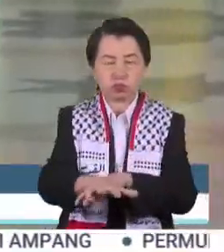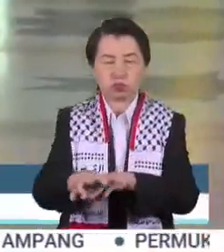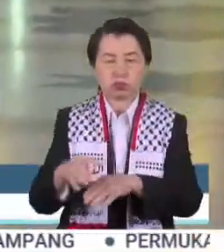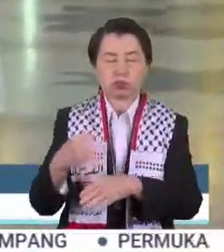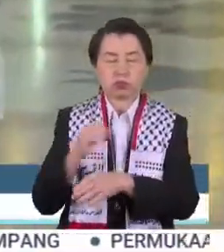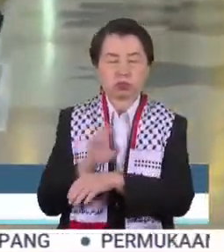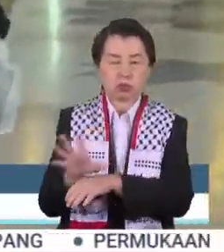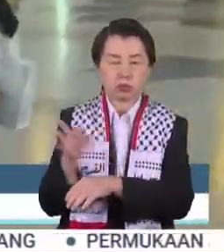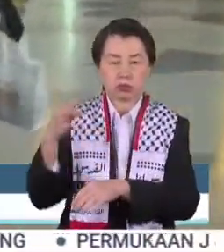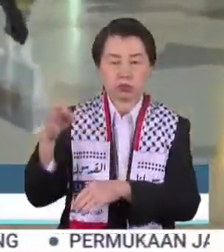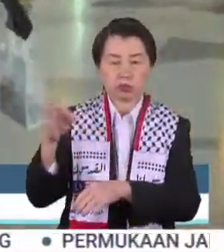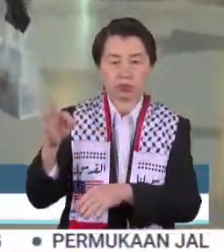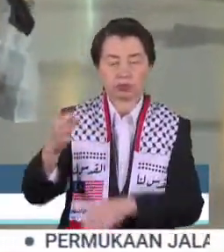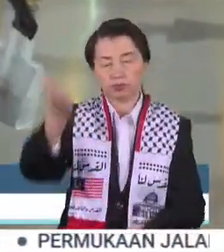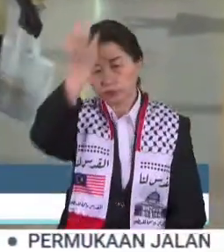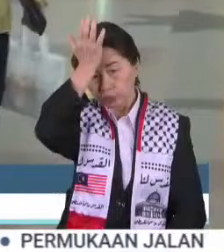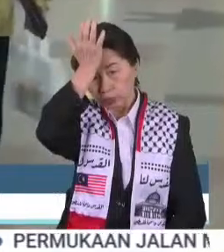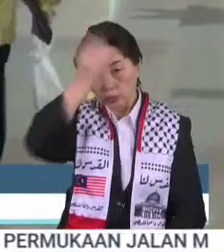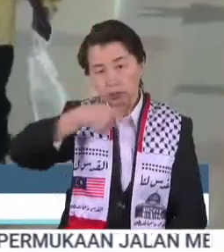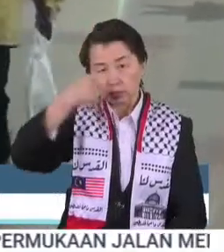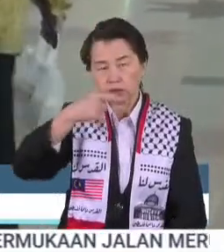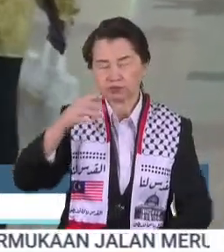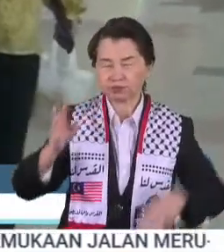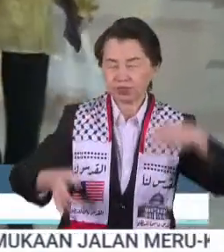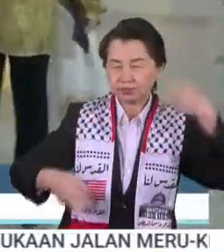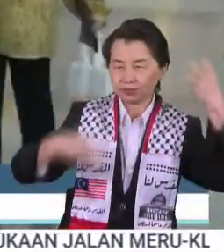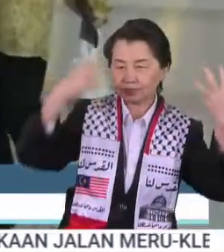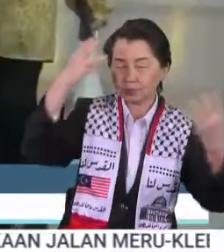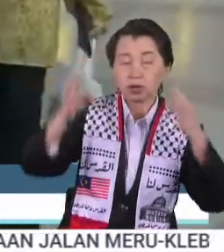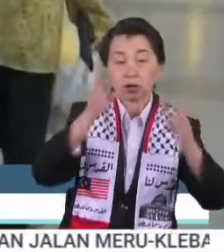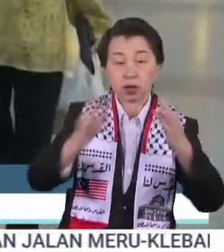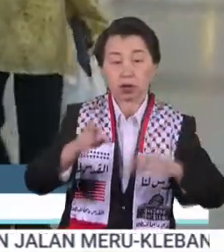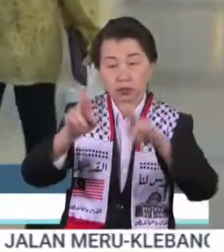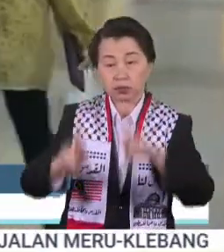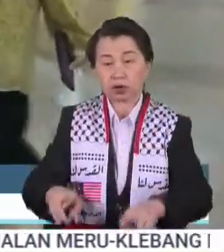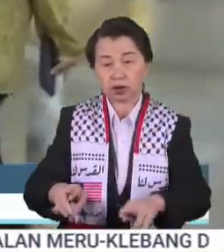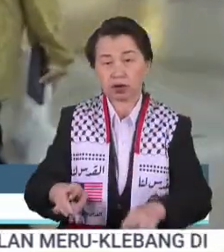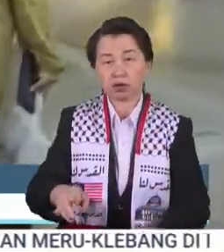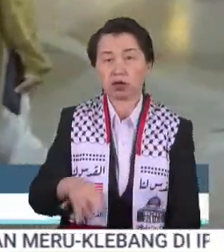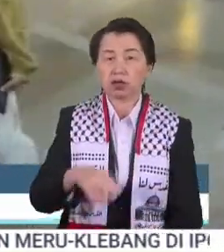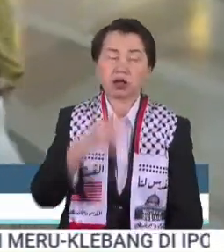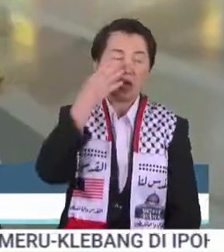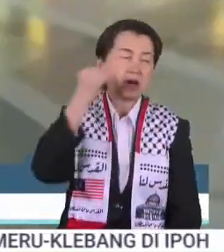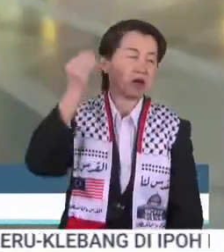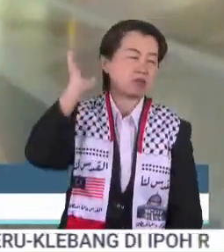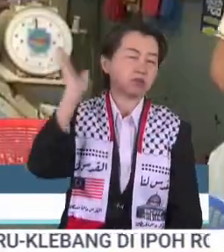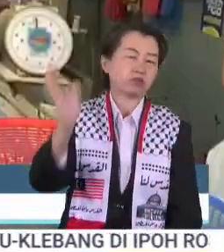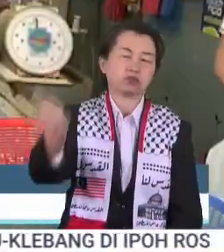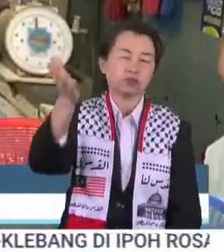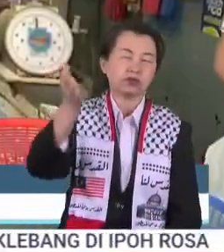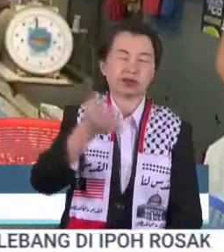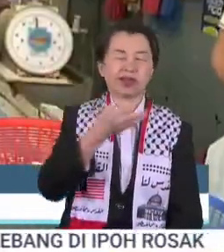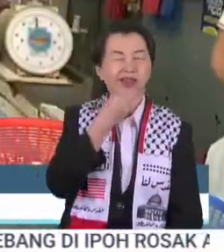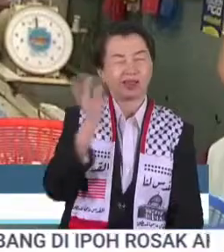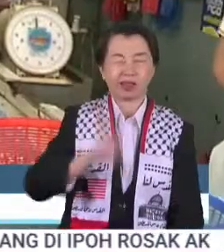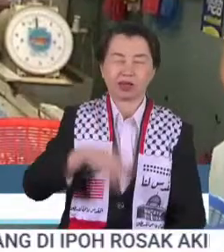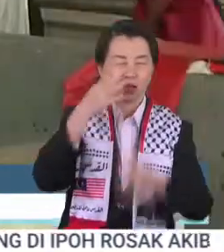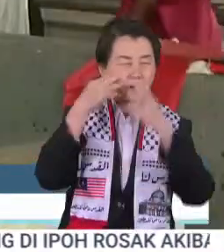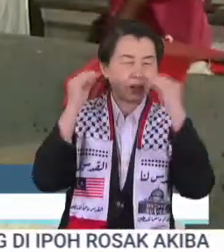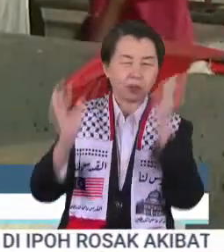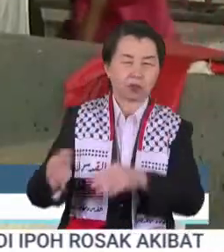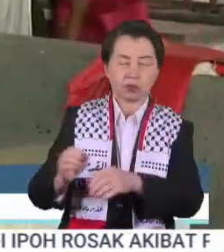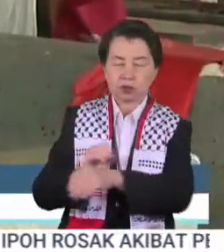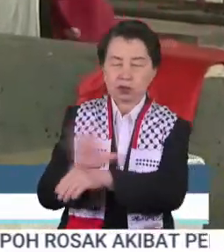COVID-19. Sri Paduka Baginda menzahirkan kegusaran jika rakyat lalai atau mengambil sikap sambil lewa,